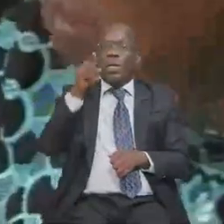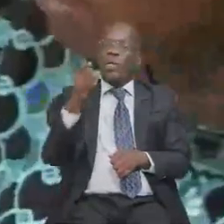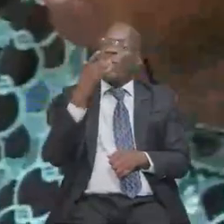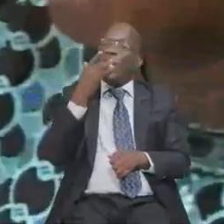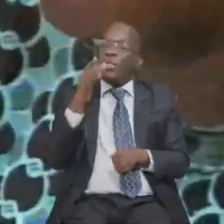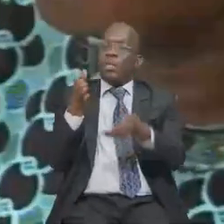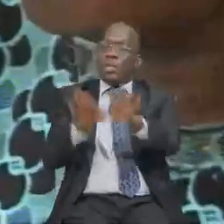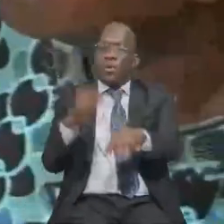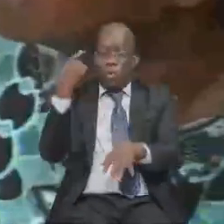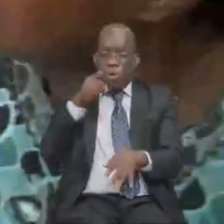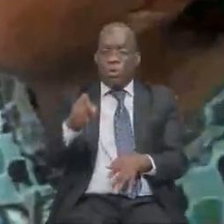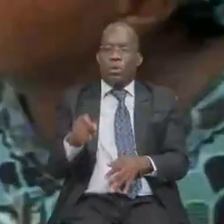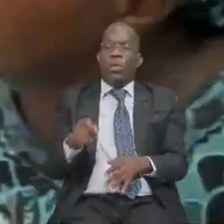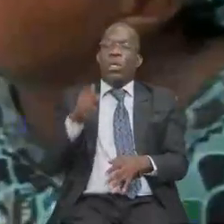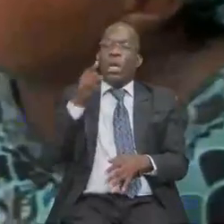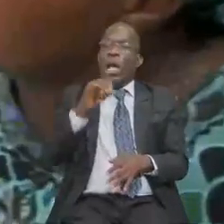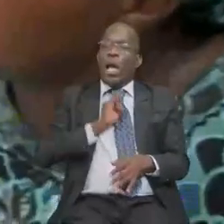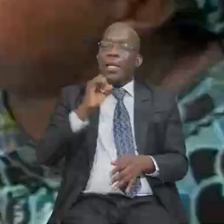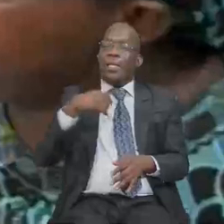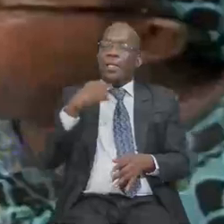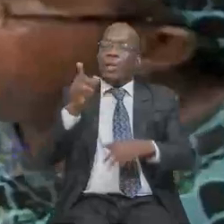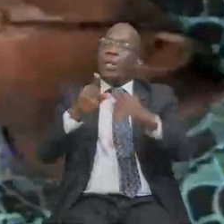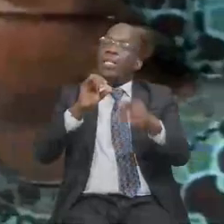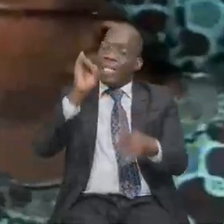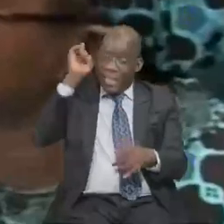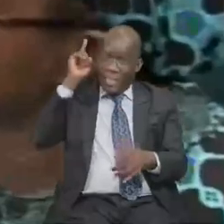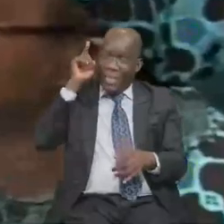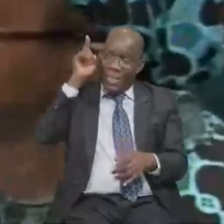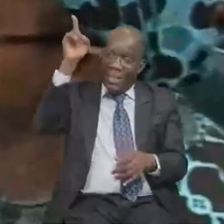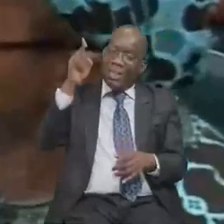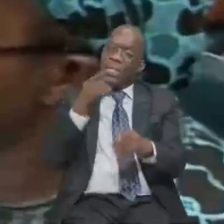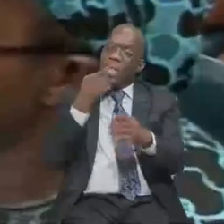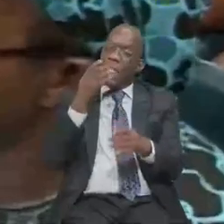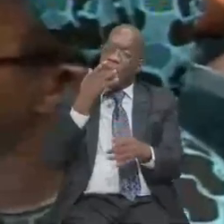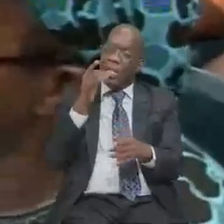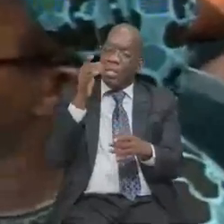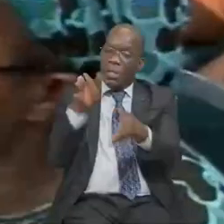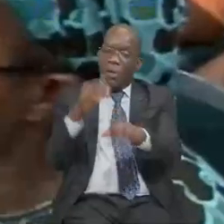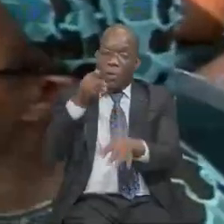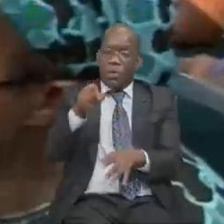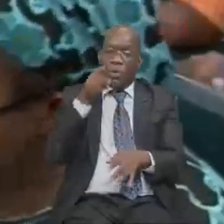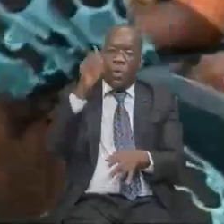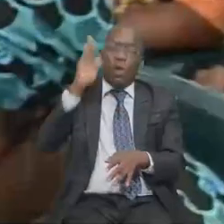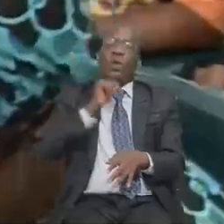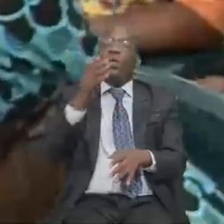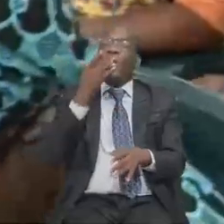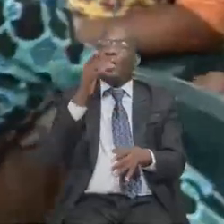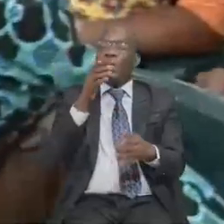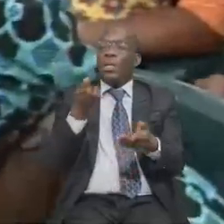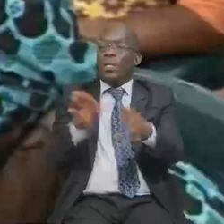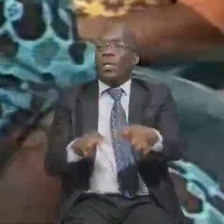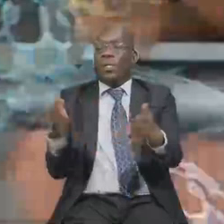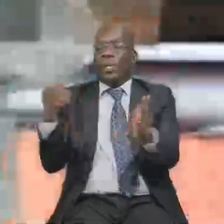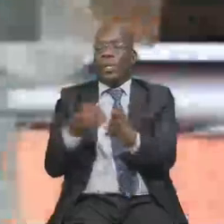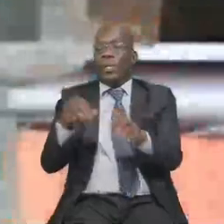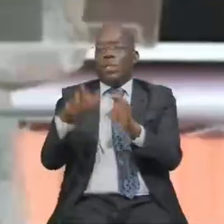Il a goûté la mort pour nous. Tu ne vas plus goûter à cette mort. Verset